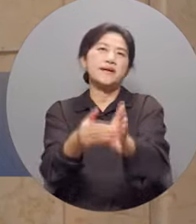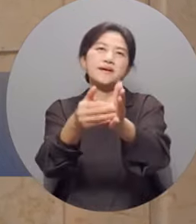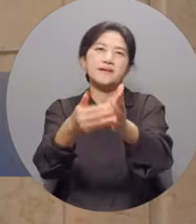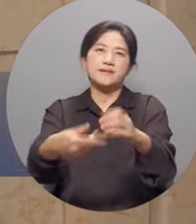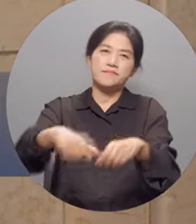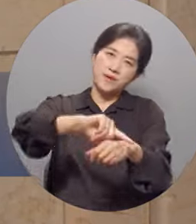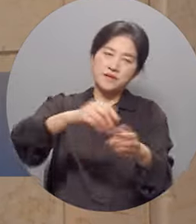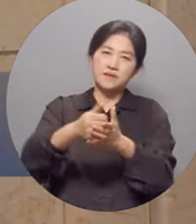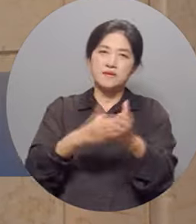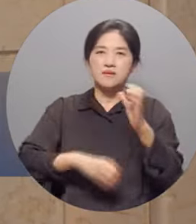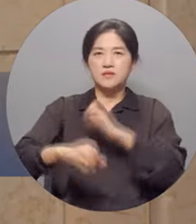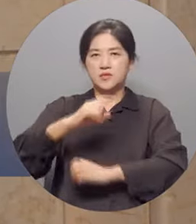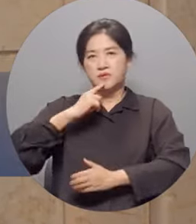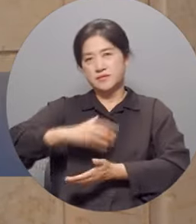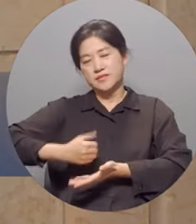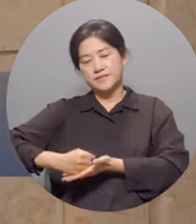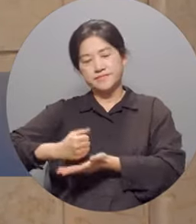이상